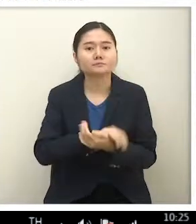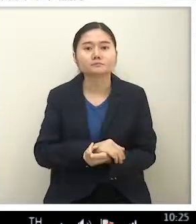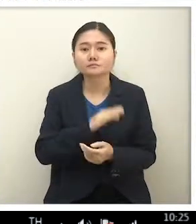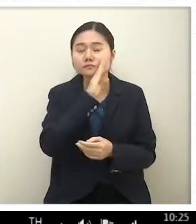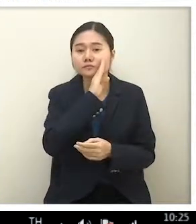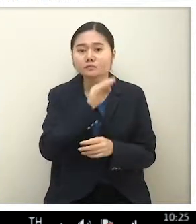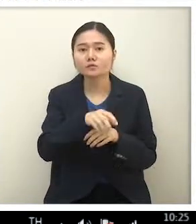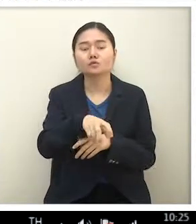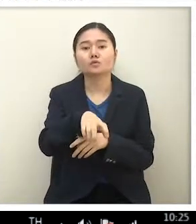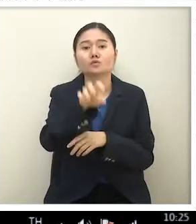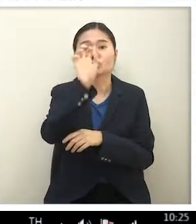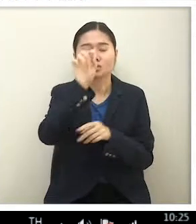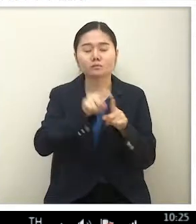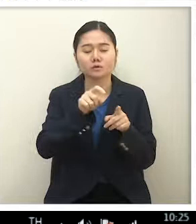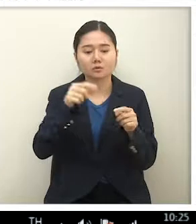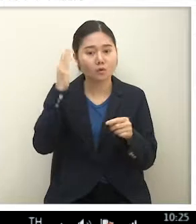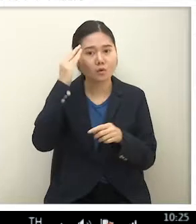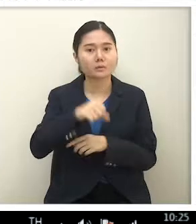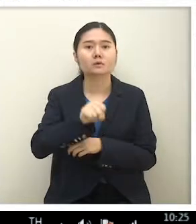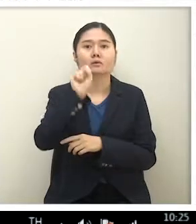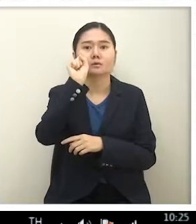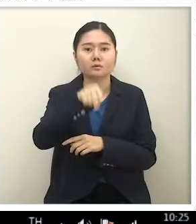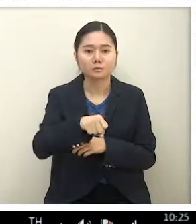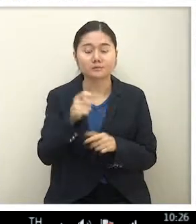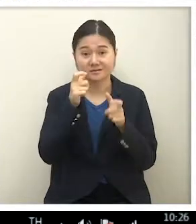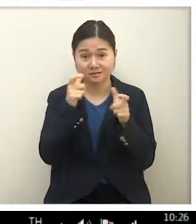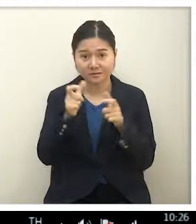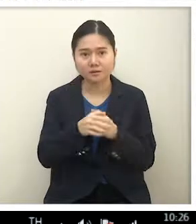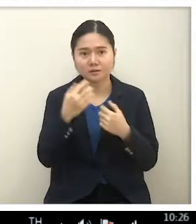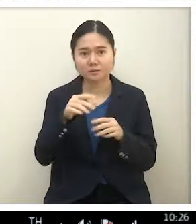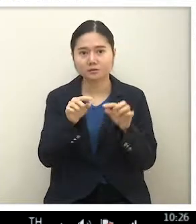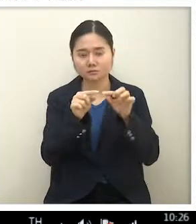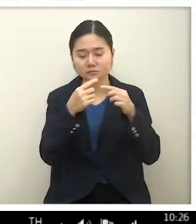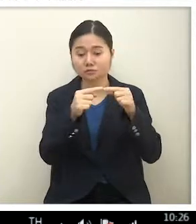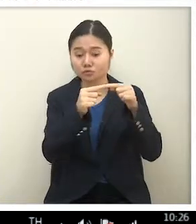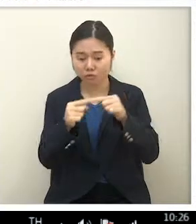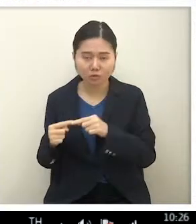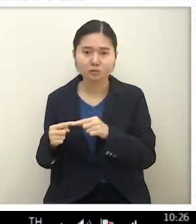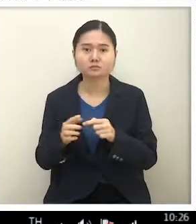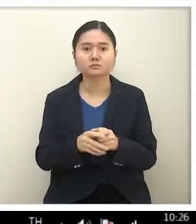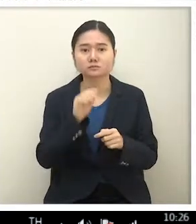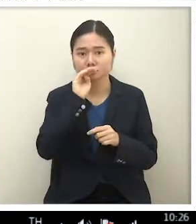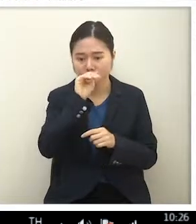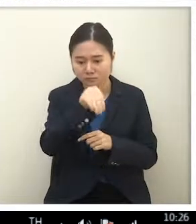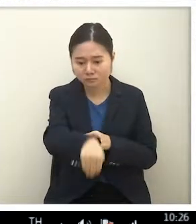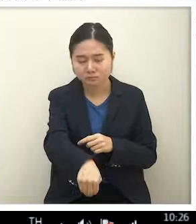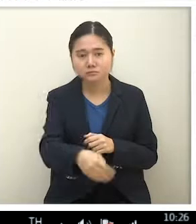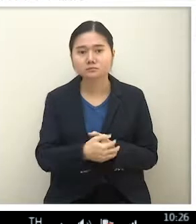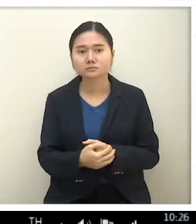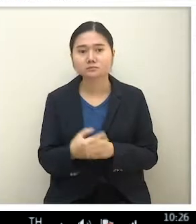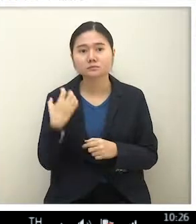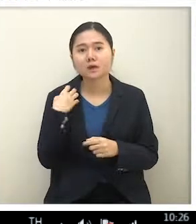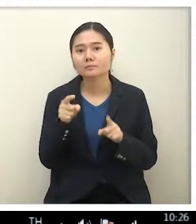ายกเขาอะไรเนี่ยมันจะไปทั้งหัวนะครับข้อใหญ่หน่อยแล้วก็คลิกต่อลงมาเป็นงวงเธอจะเอากี่